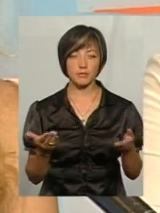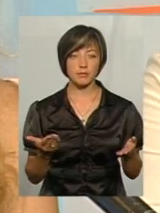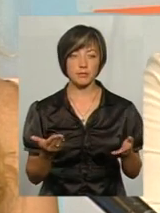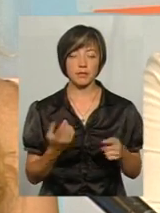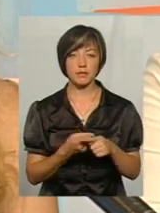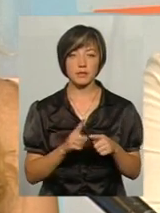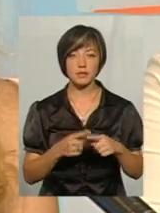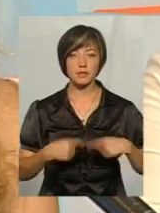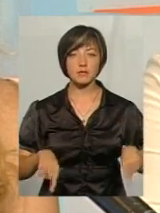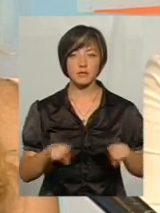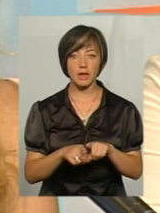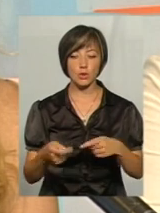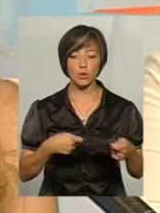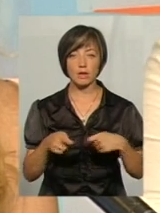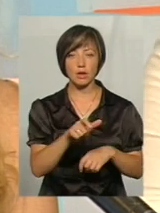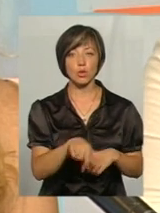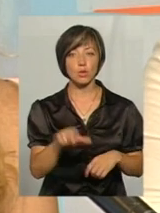в цій сфері торгівлі людьми,